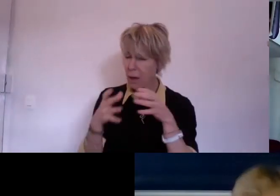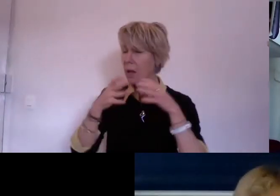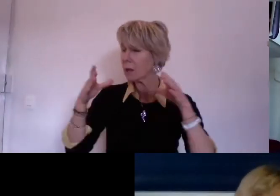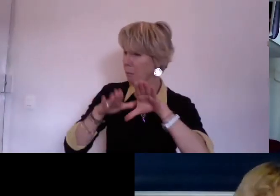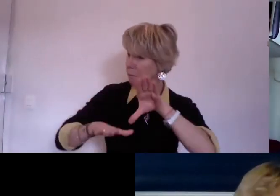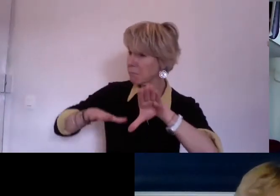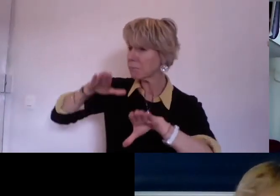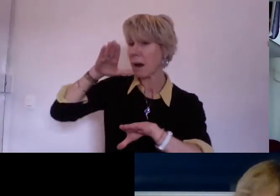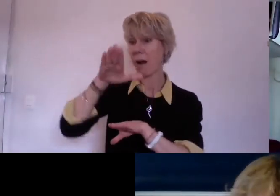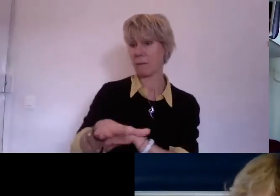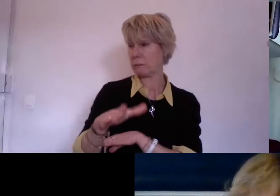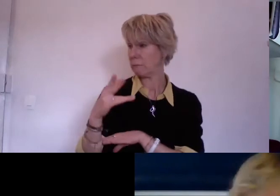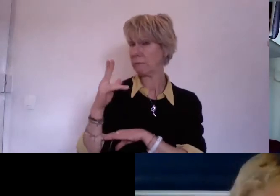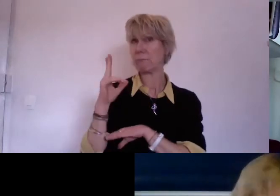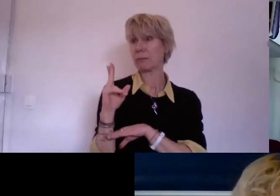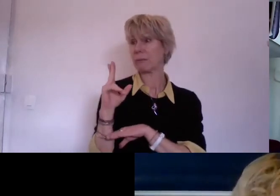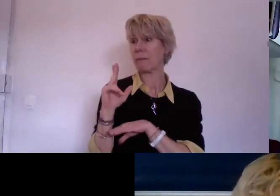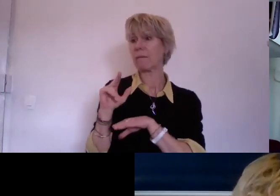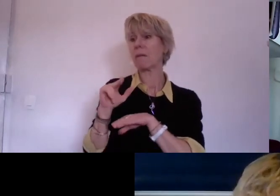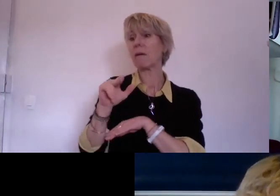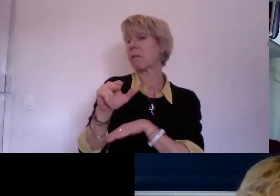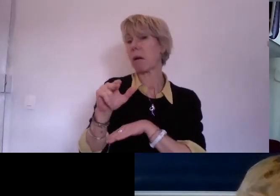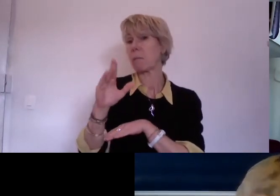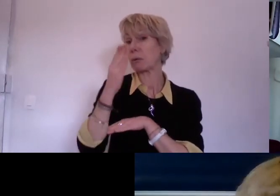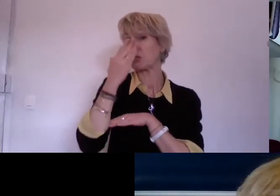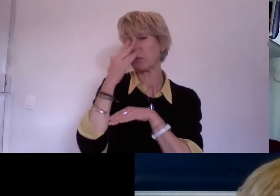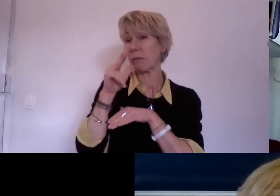va démarrer là très, très prochainement.